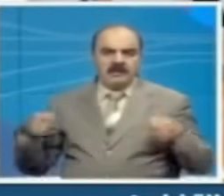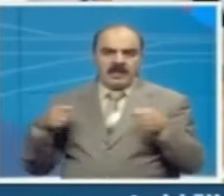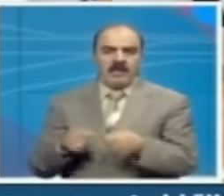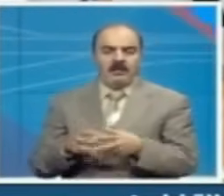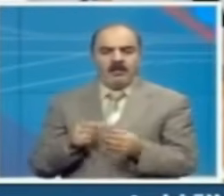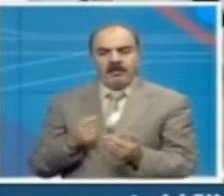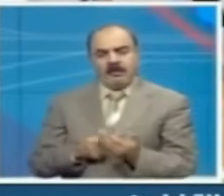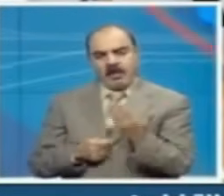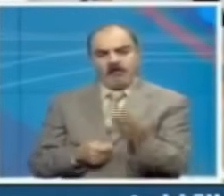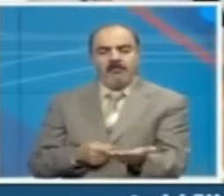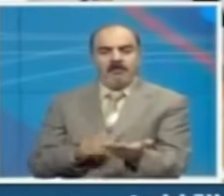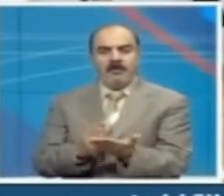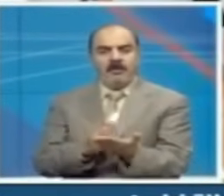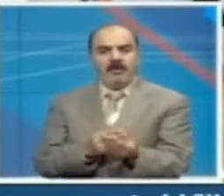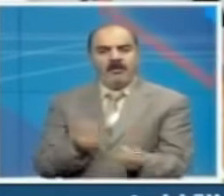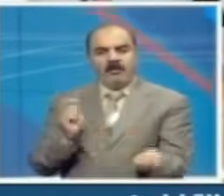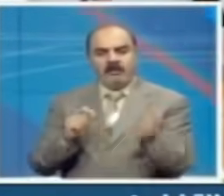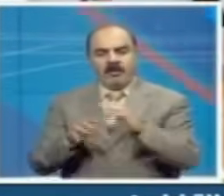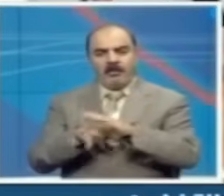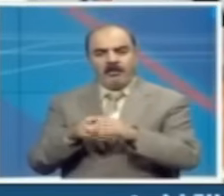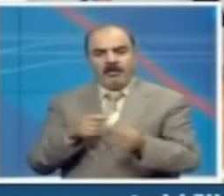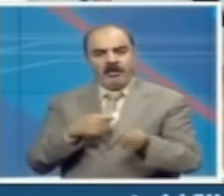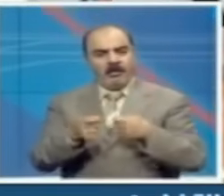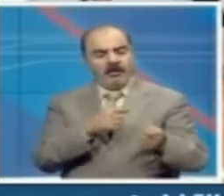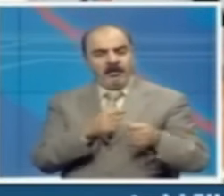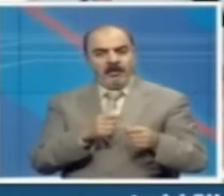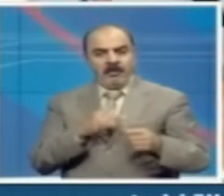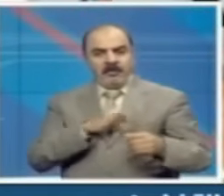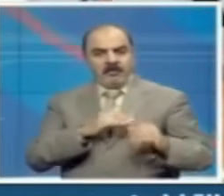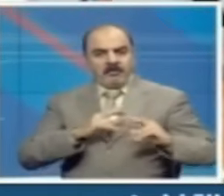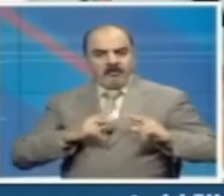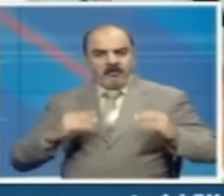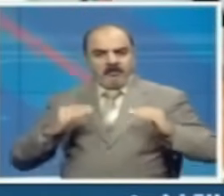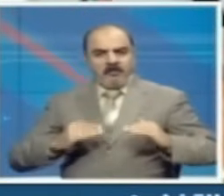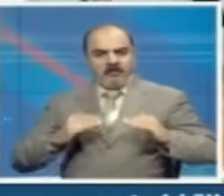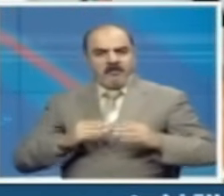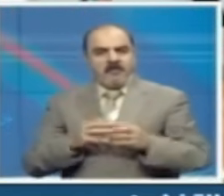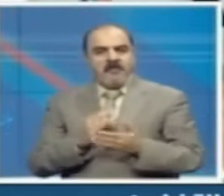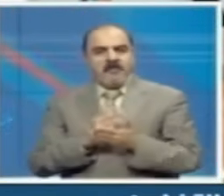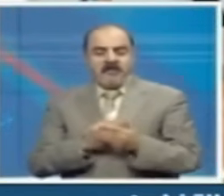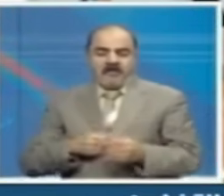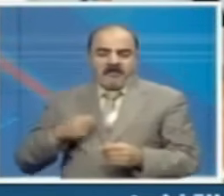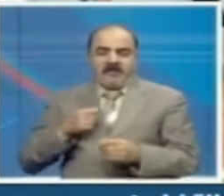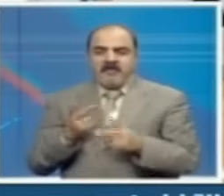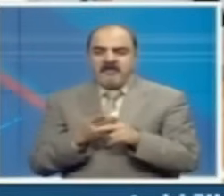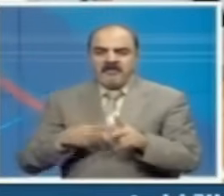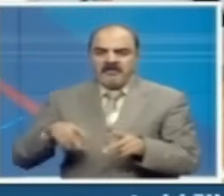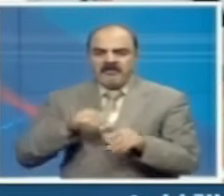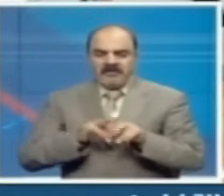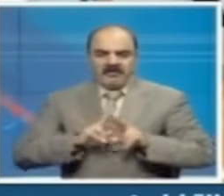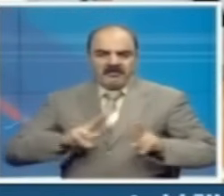الطلب المحلي ومنتجات مصرفية وادخارية متنوعة لتلبي احتياجات العملاء مع